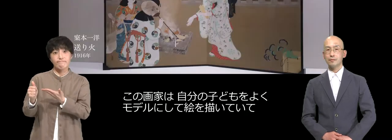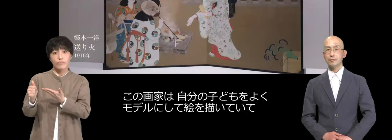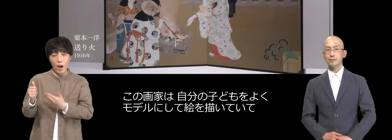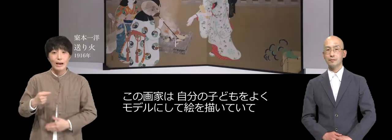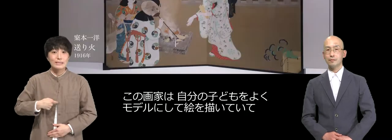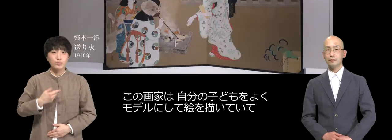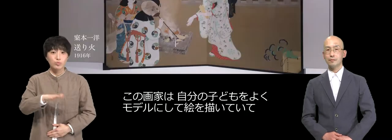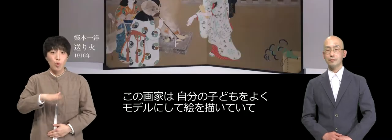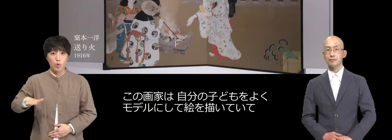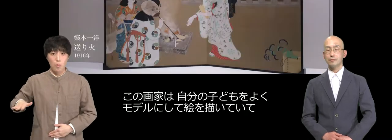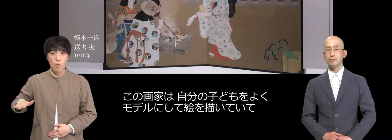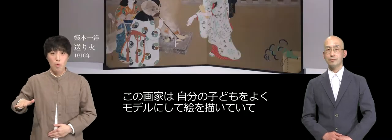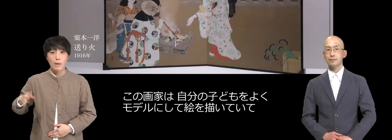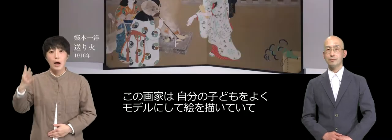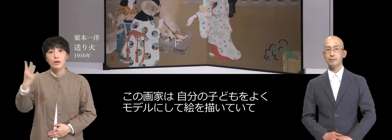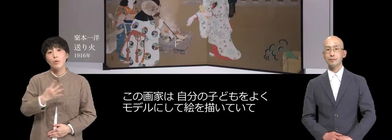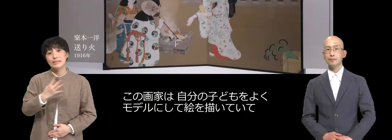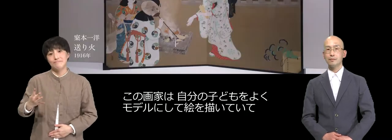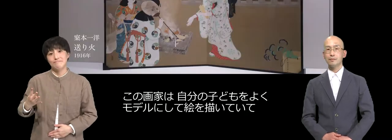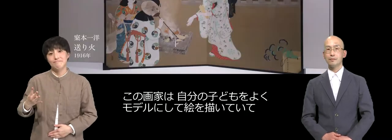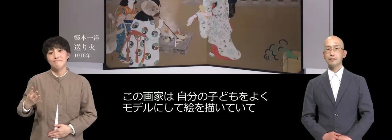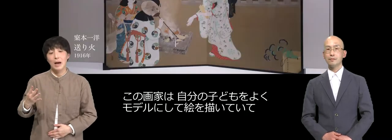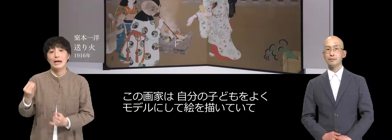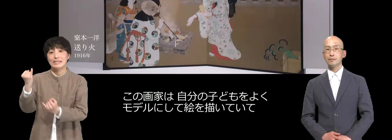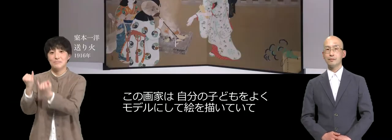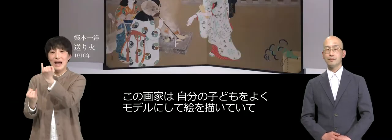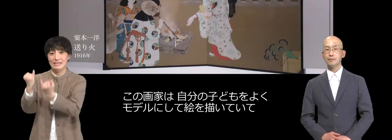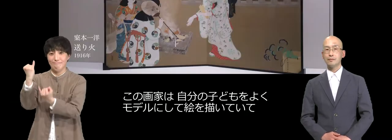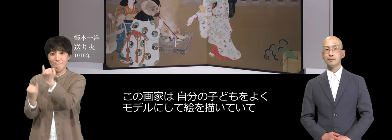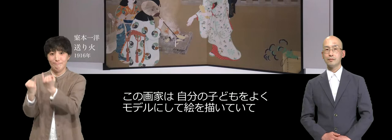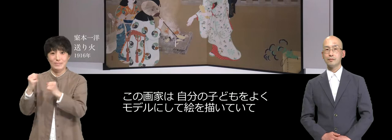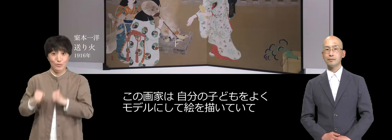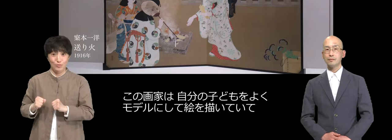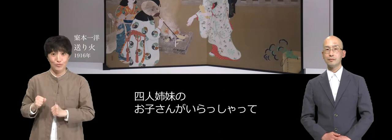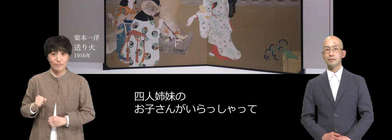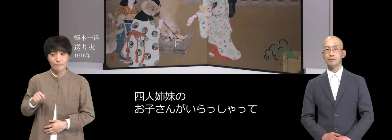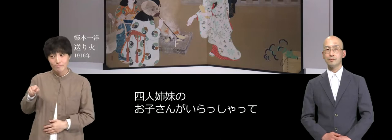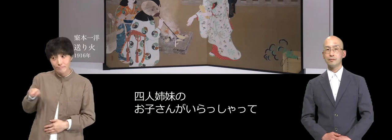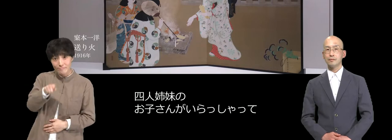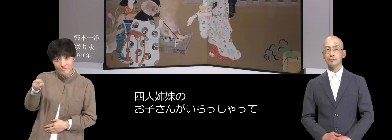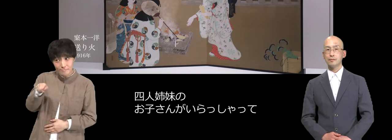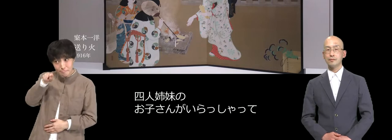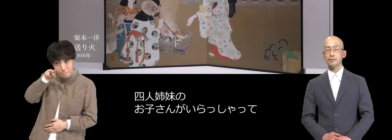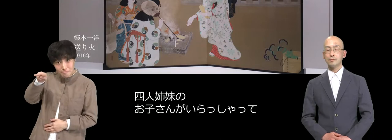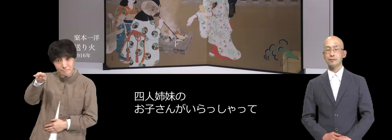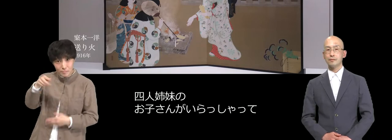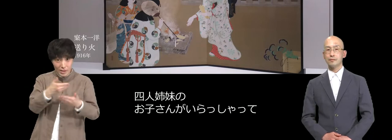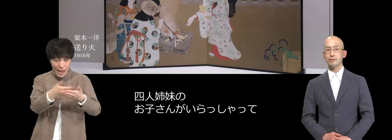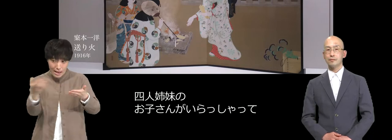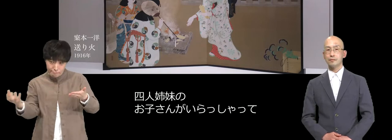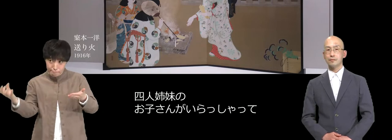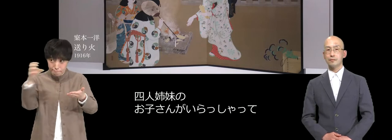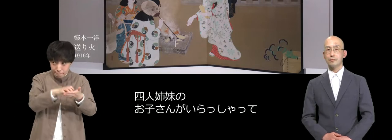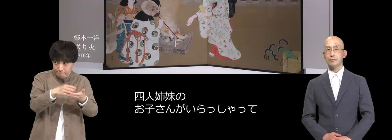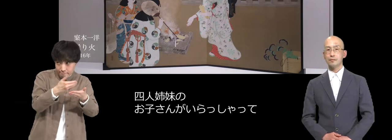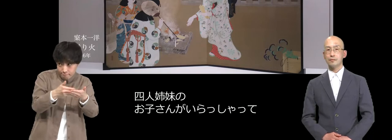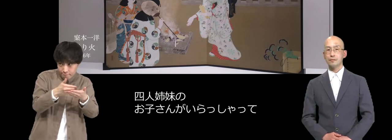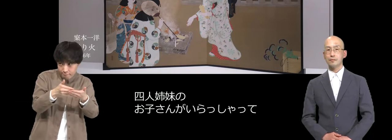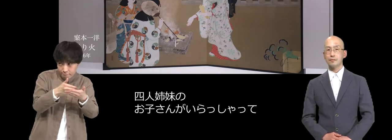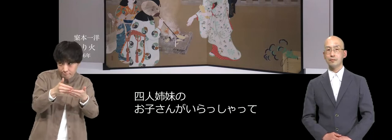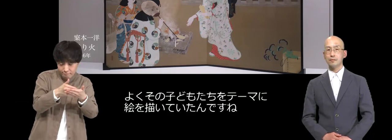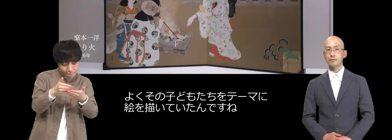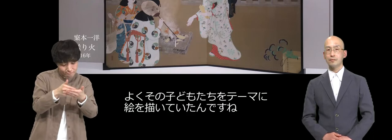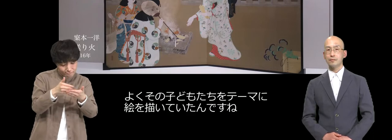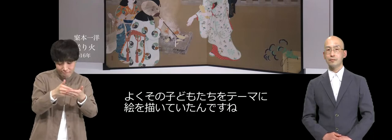をですねよくモデルにしてa をハイあのう描いていた4人姉妹あののお子さんがいらっしゃっ